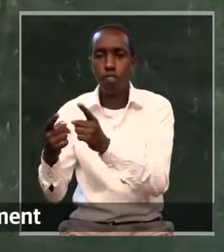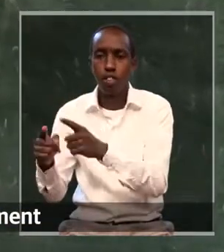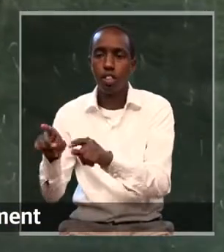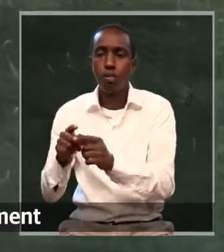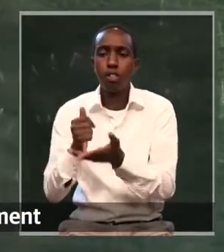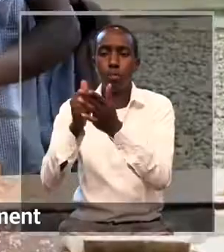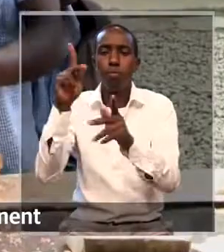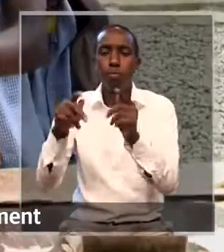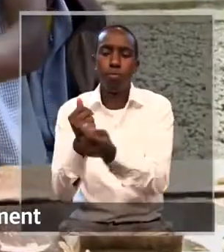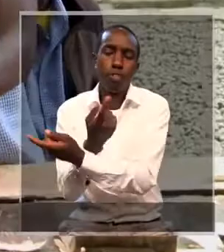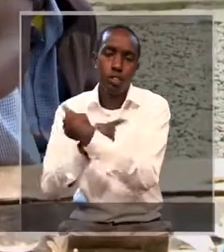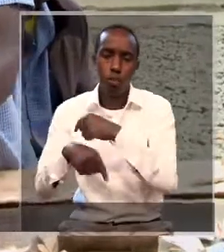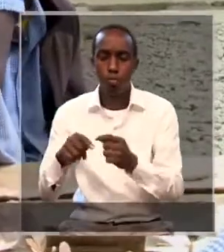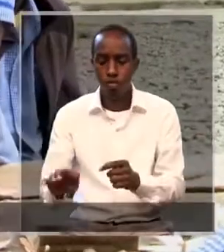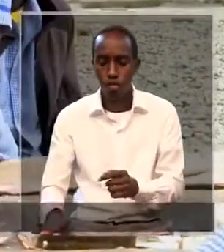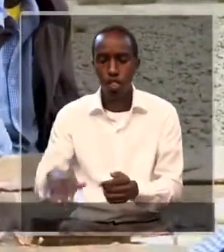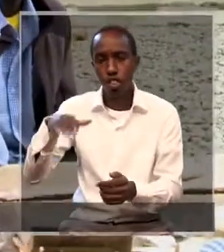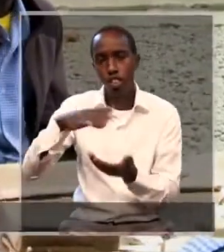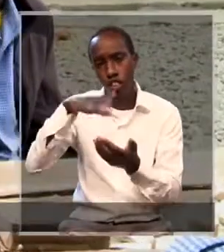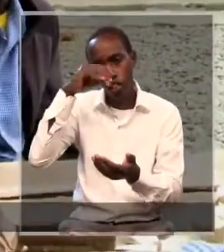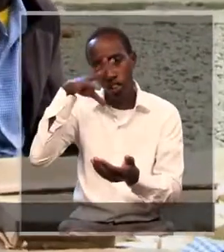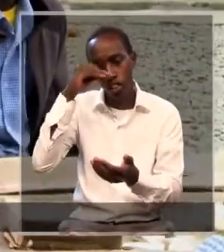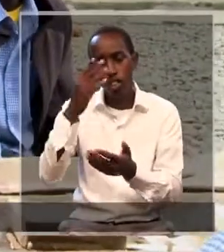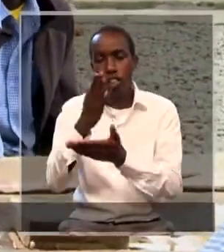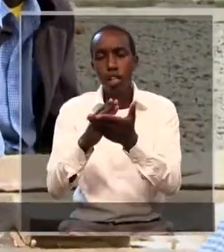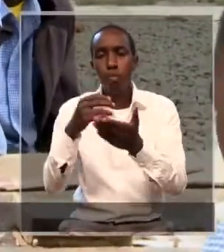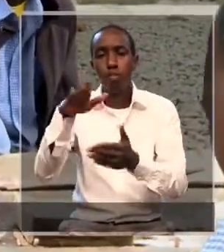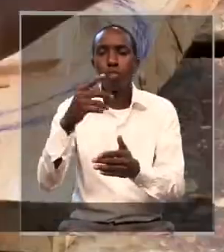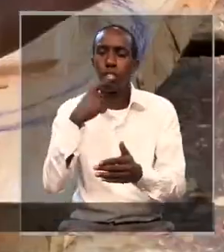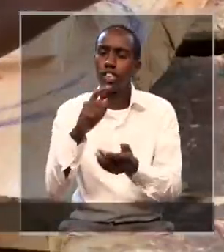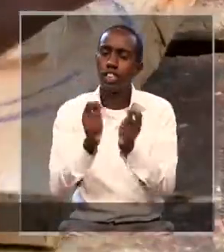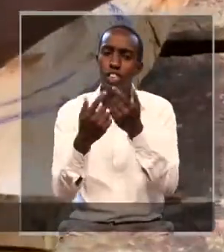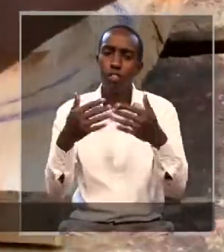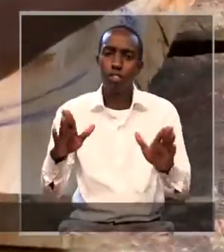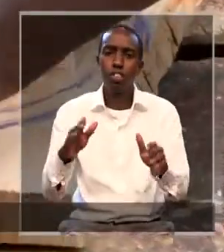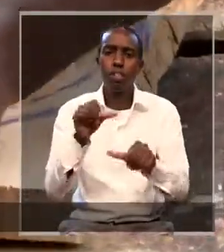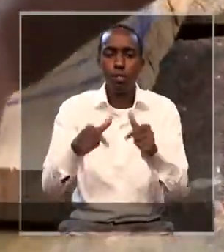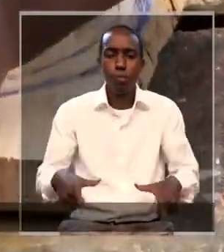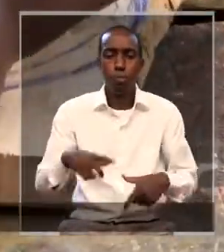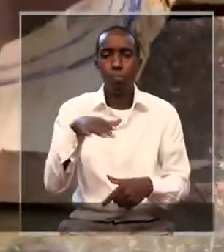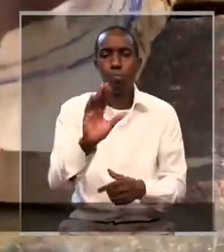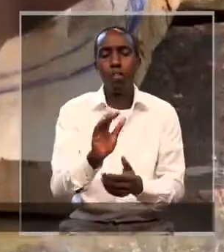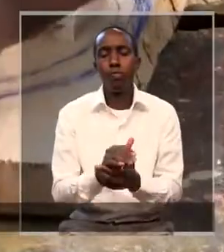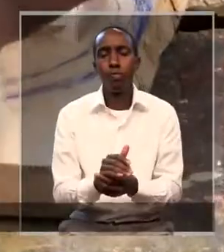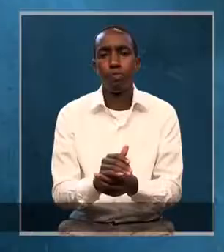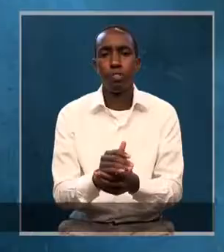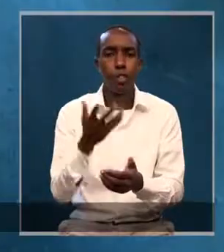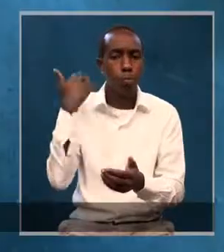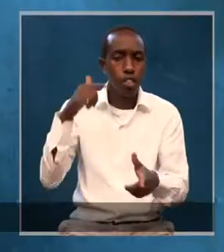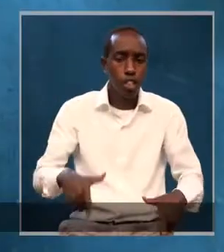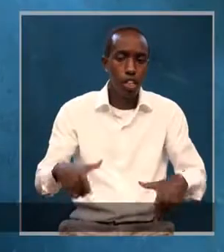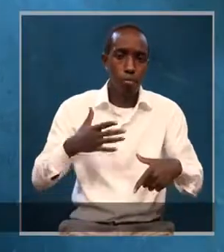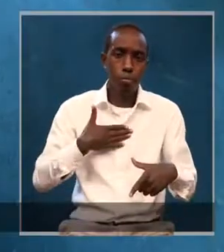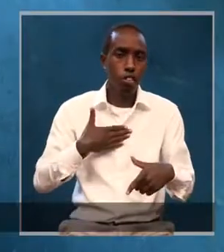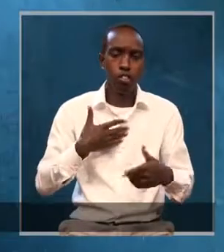no gufasha abana bamugaye bakiri bato kwiga. Bamwe muri bo bavuga ko byahinduye byinshi mu mibereho yabo. Uko nari